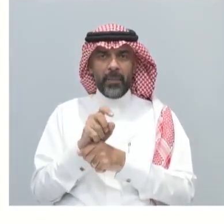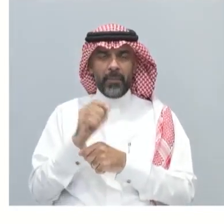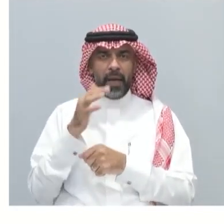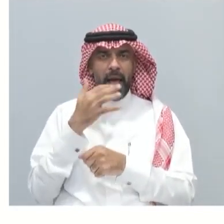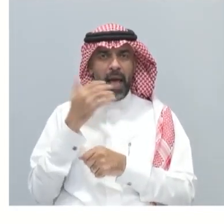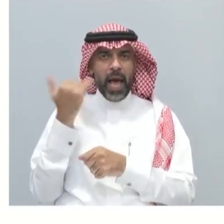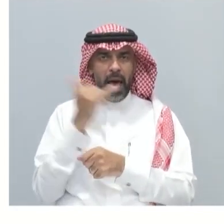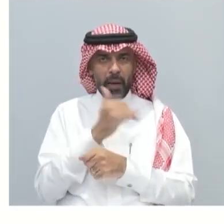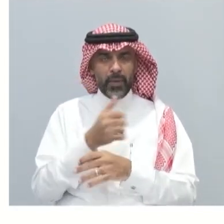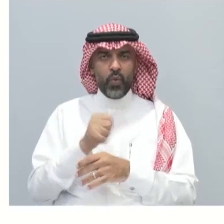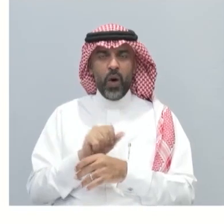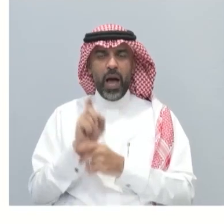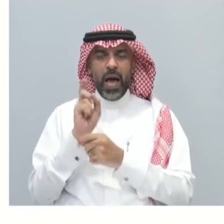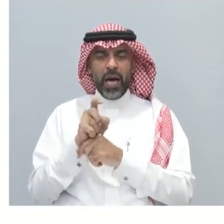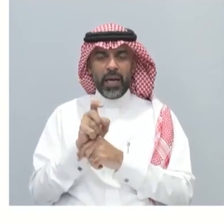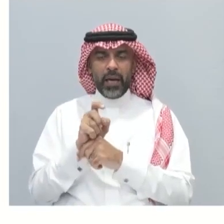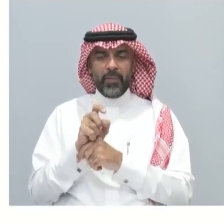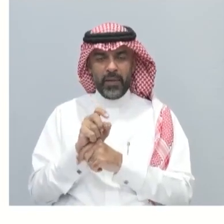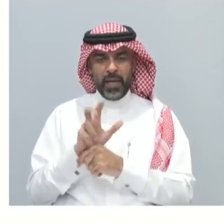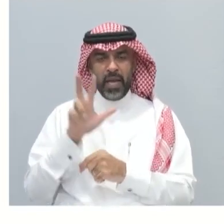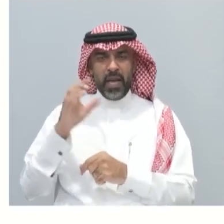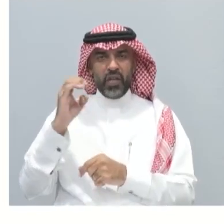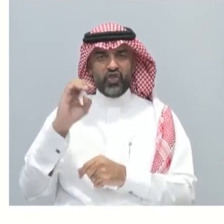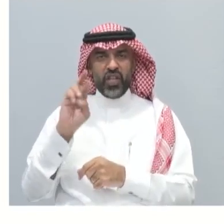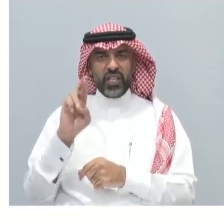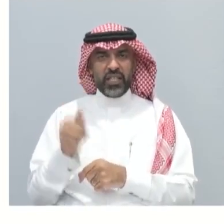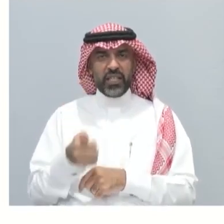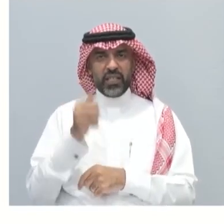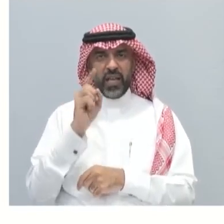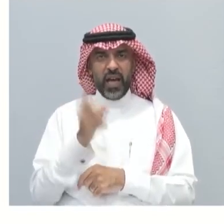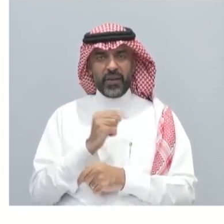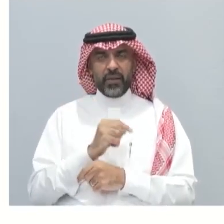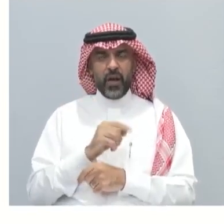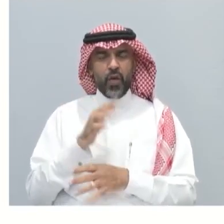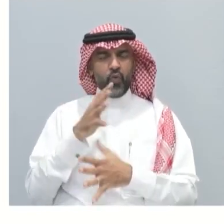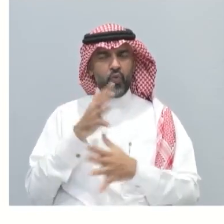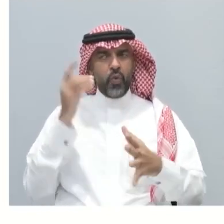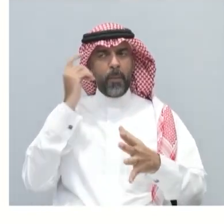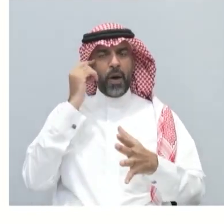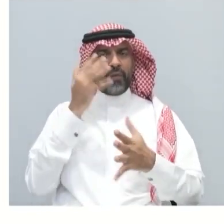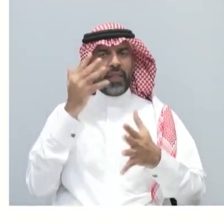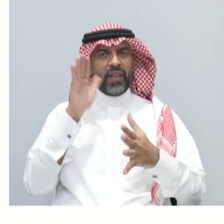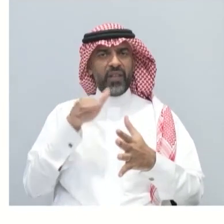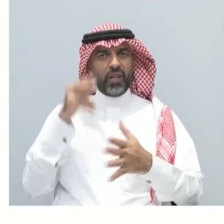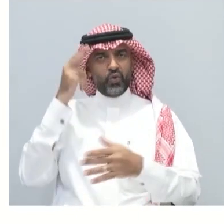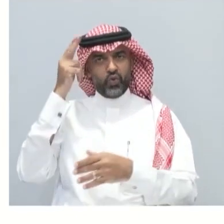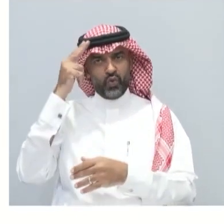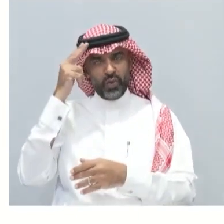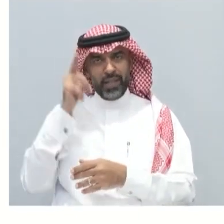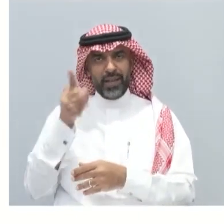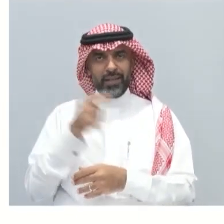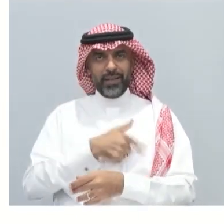اذا هذه العقارب من اشهر العقارب التي تعيش في بيئتنا في المملكه العربيه